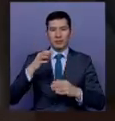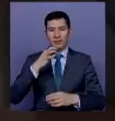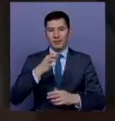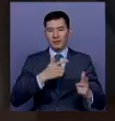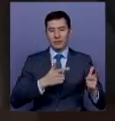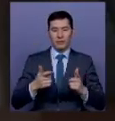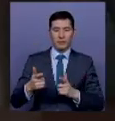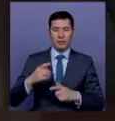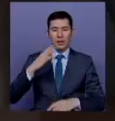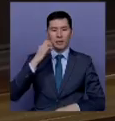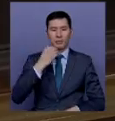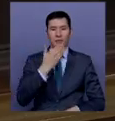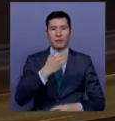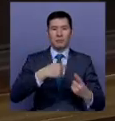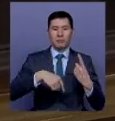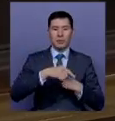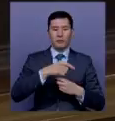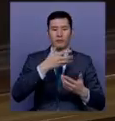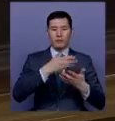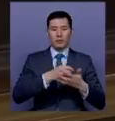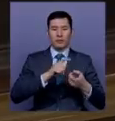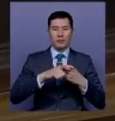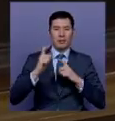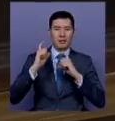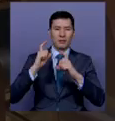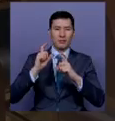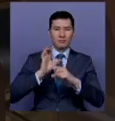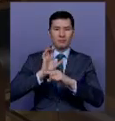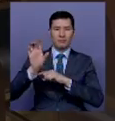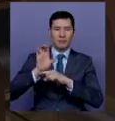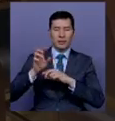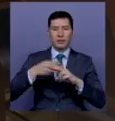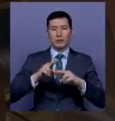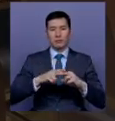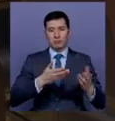алматылық бизнесмендерді өз елінің логистикалық және экспорттық әлеуетін пайдалануға шақырды.